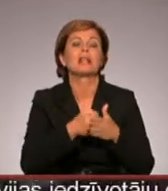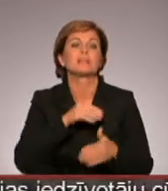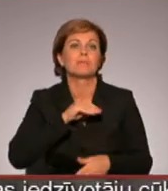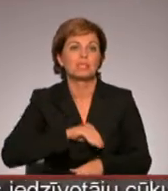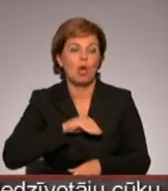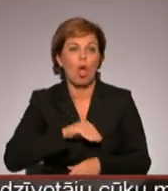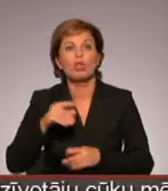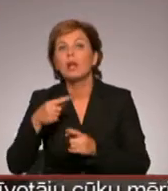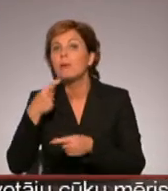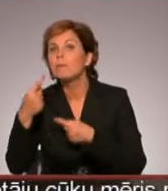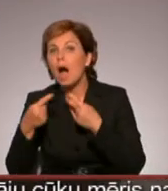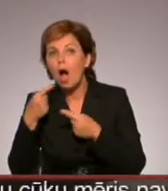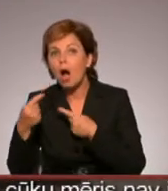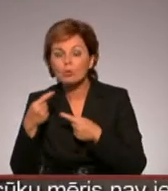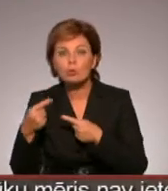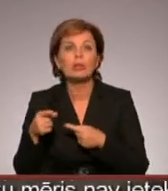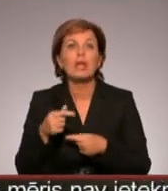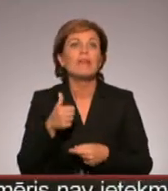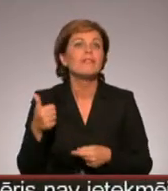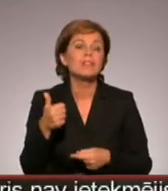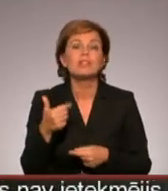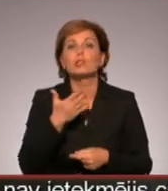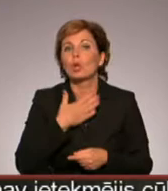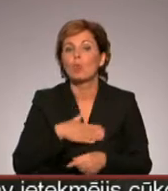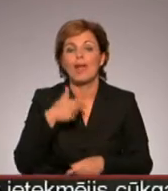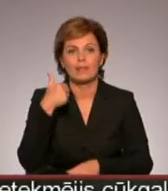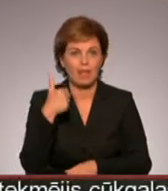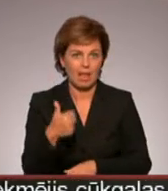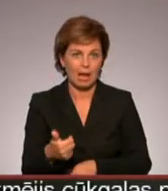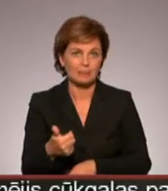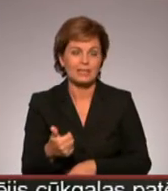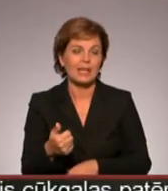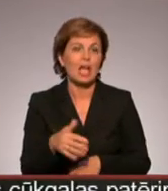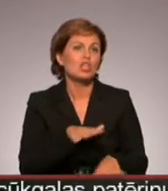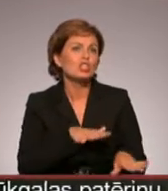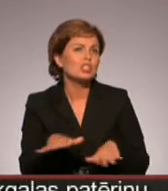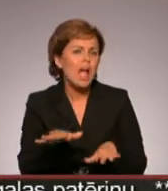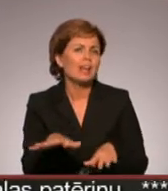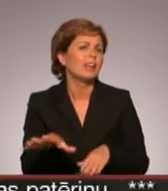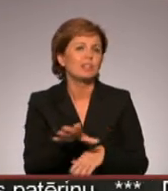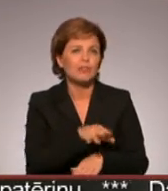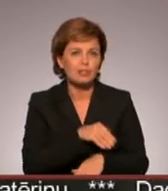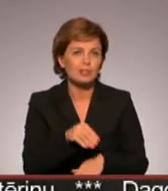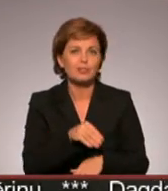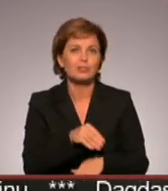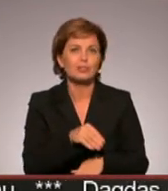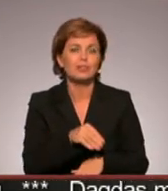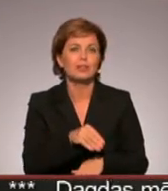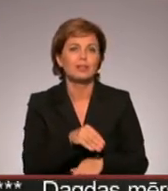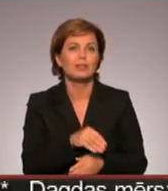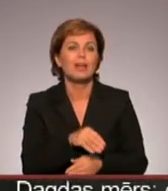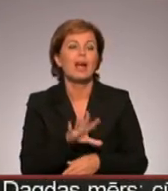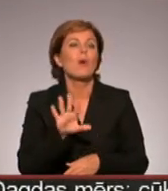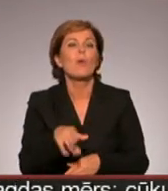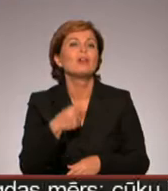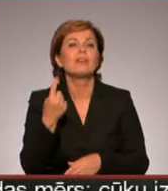parunāties arī tas mums ir jāmāk ja viņas ir tik ļoti labas un un izderīgas un visu nu palīdz un ko